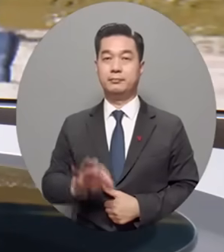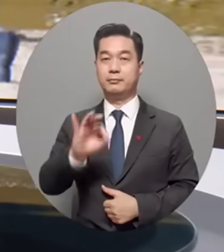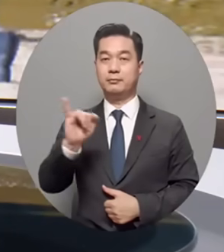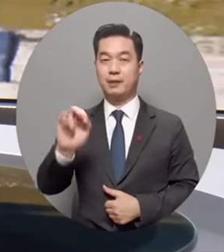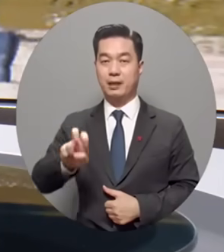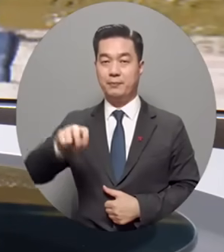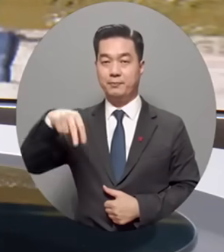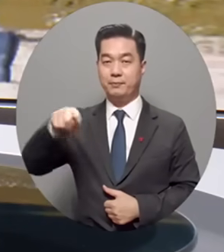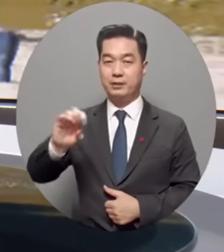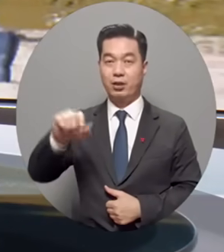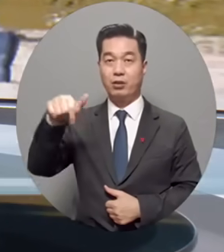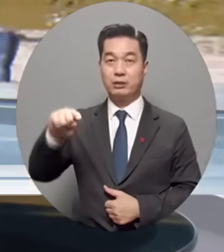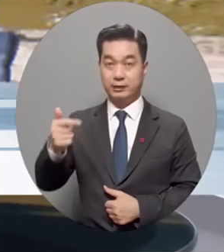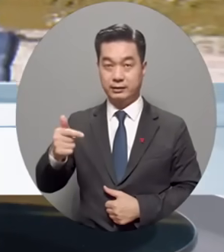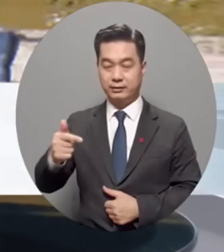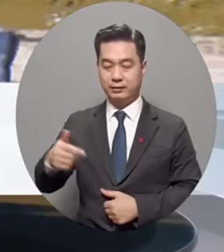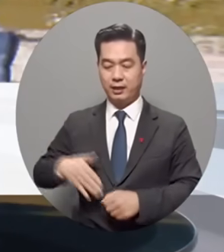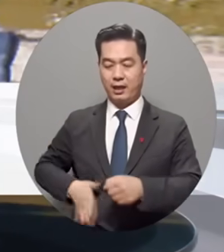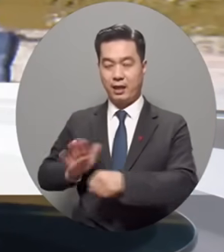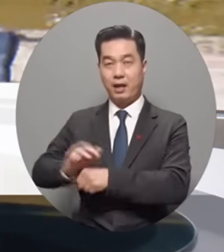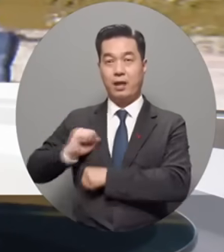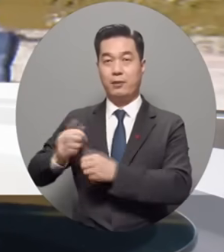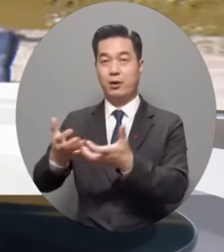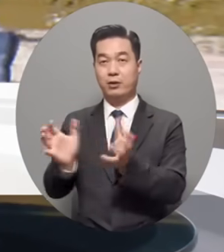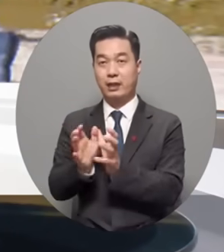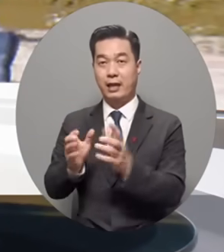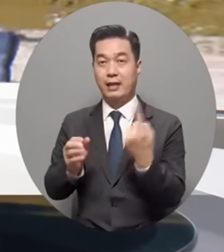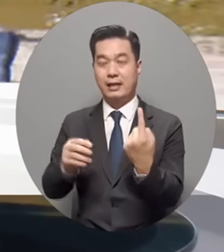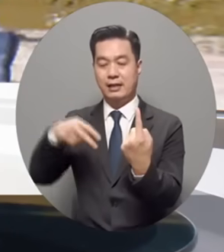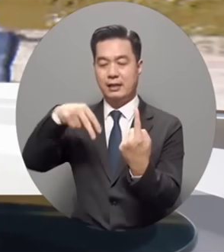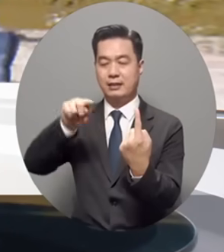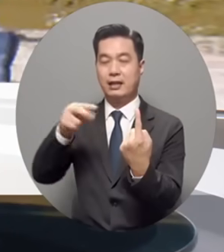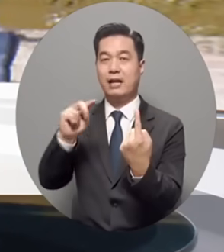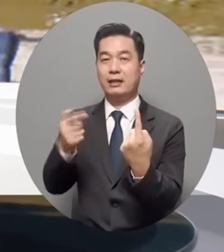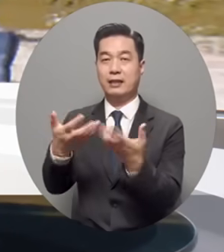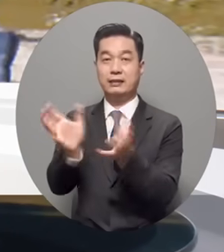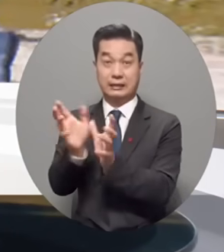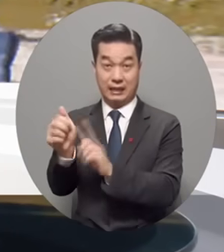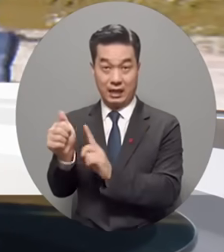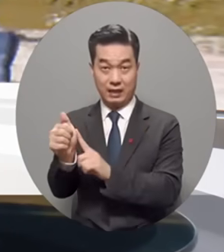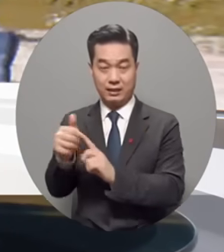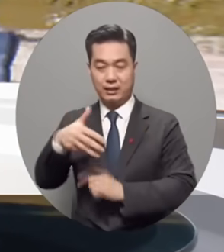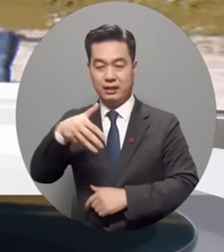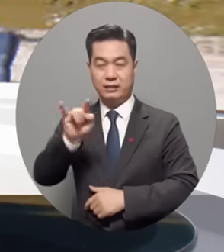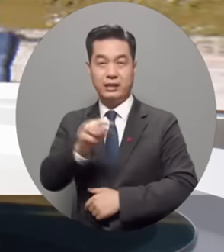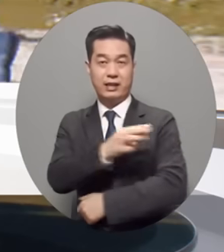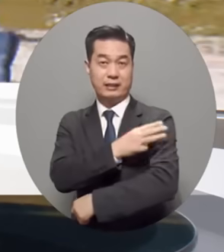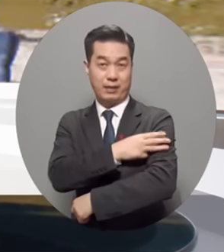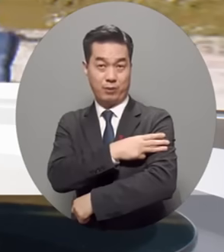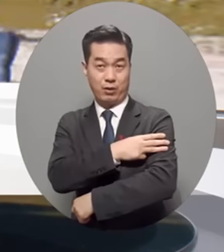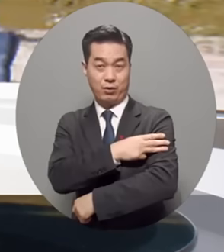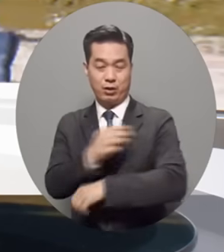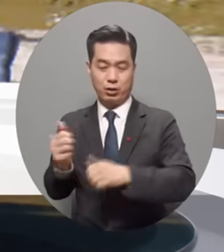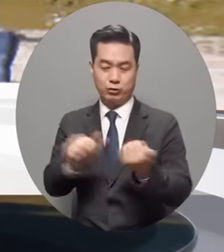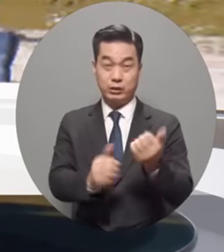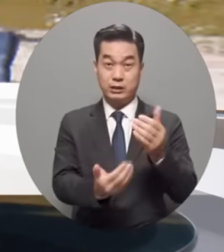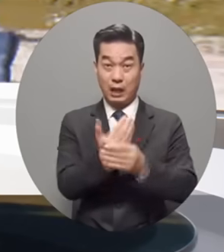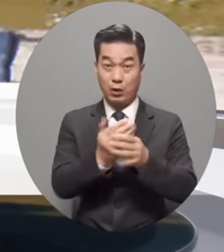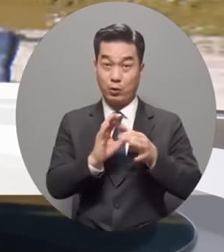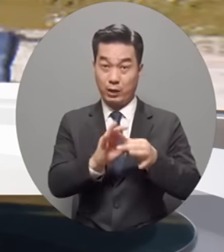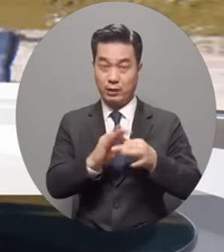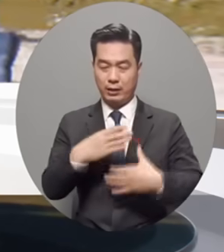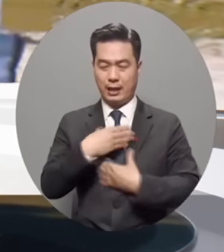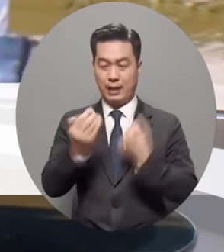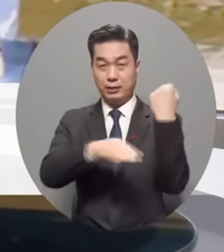임성근 전 해병대 1사단장은 최상병 순직 사고와 관련해 안전지침을 수십 차례 내린 만큼 자신은 책임이 없다고